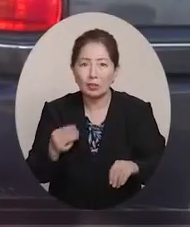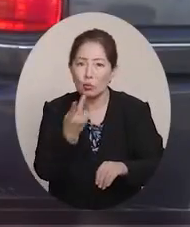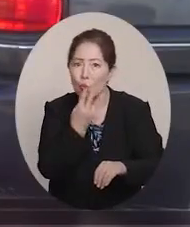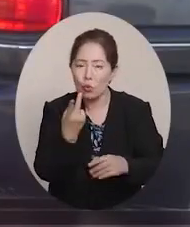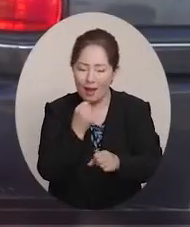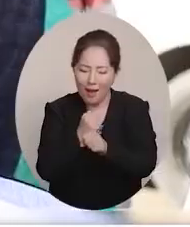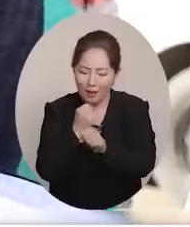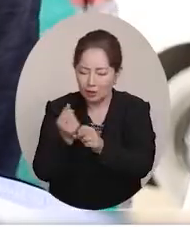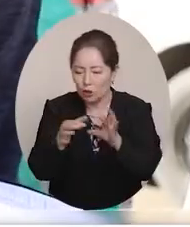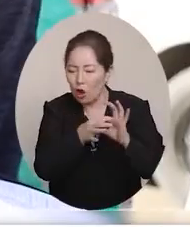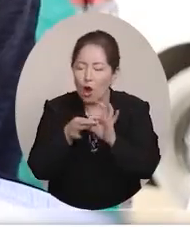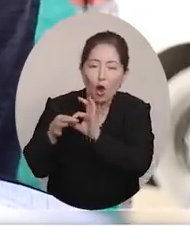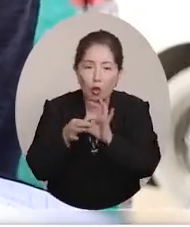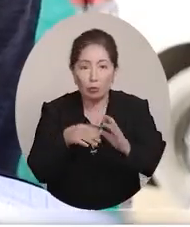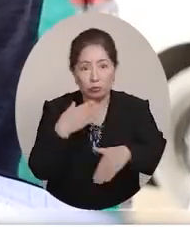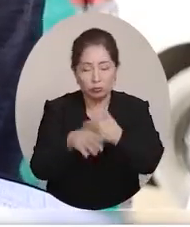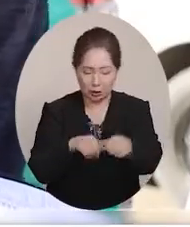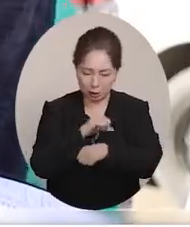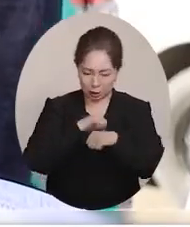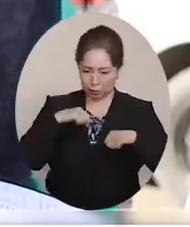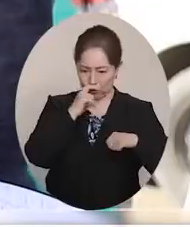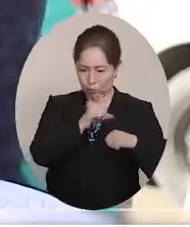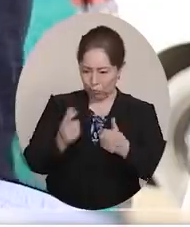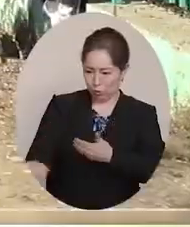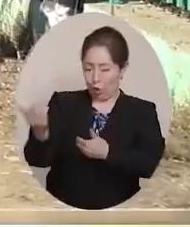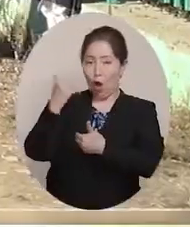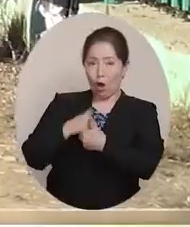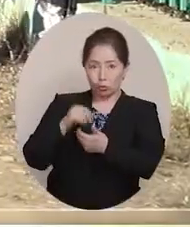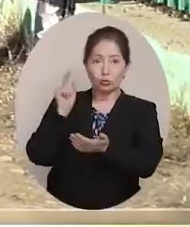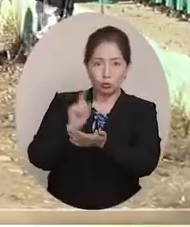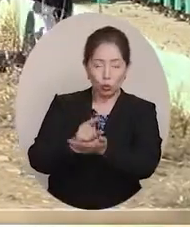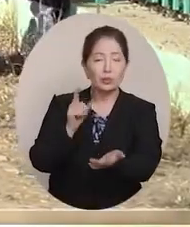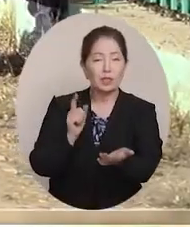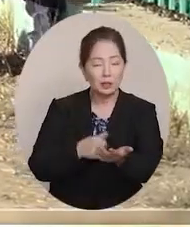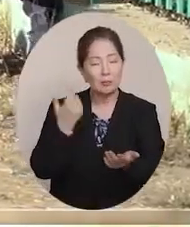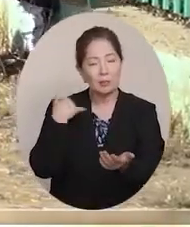ажил хоёр маань хоорондоо уялдаа холбоотой иргэдийн оролцоо бас энэ дээр хамгийн чухал байсан гэж үсэлэх хэрэгтэй.